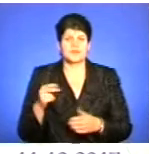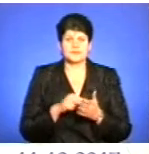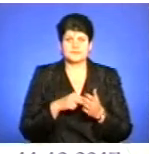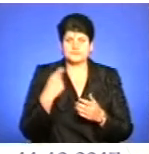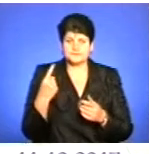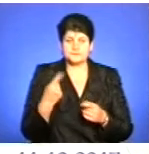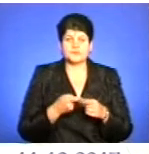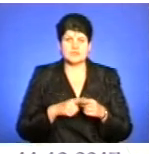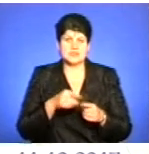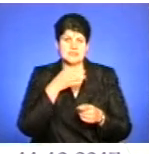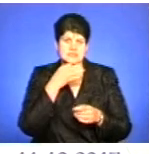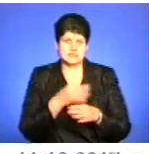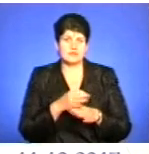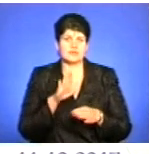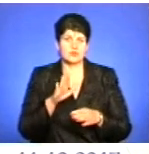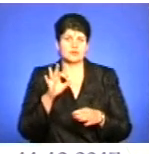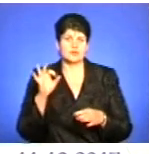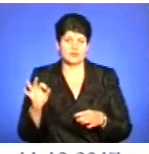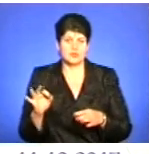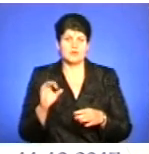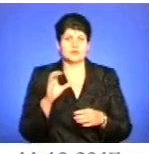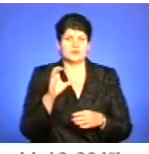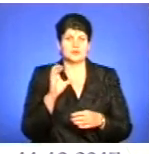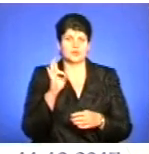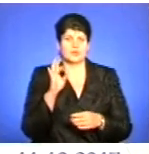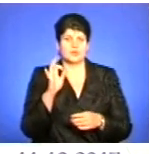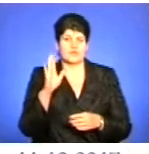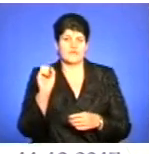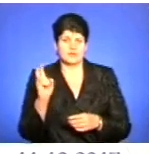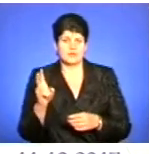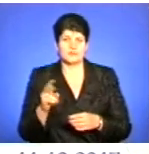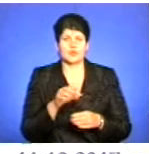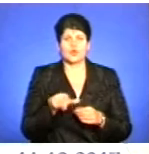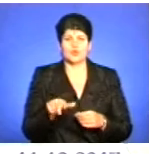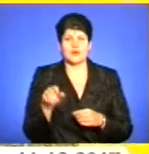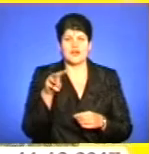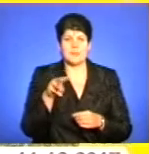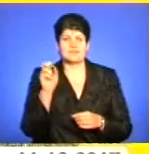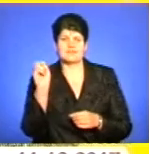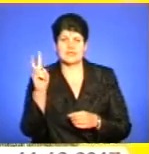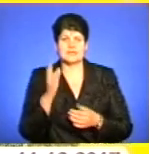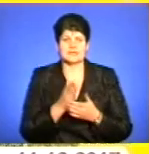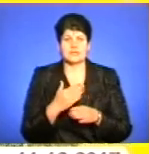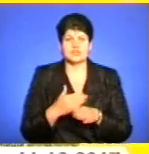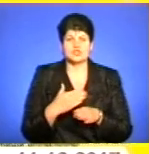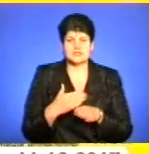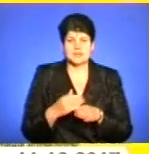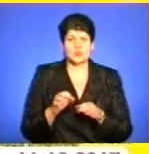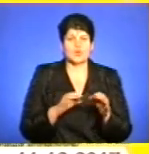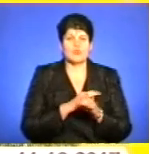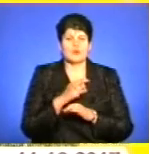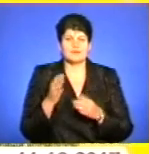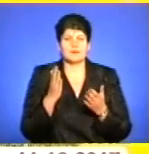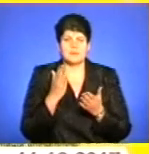виконувач обов'язків глави «Укравтодору» Славомир Новак. Дорога М-12 є частиною проєкту автобану «Go Highway», який